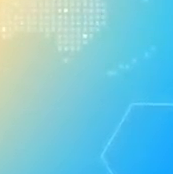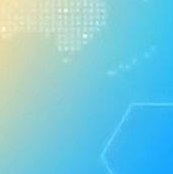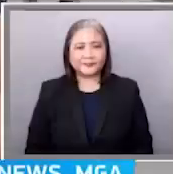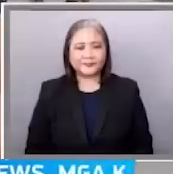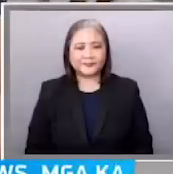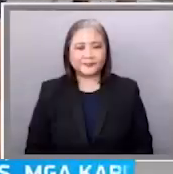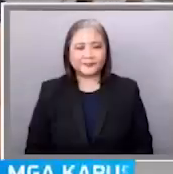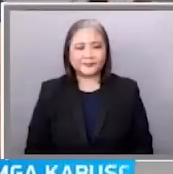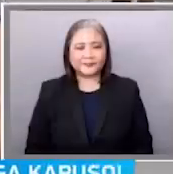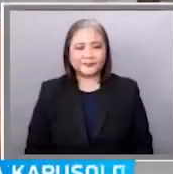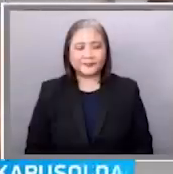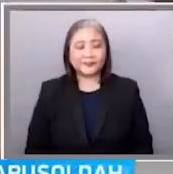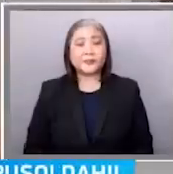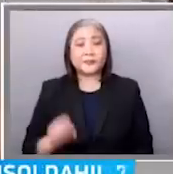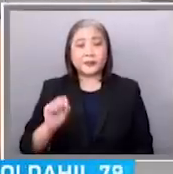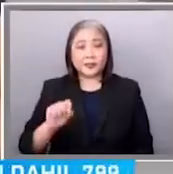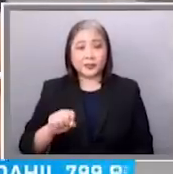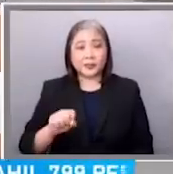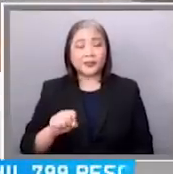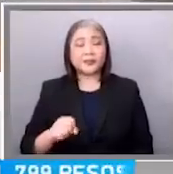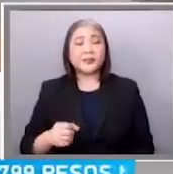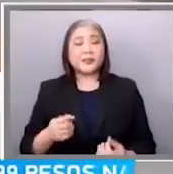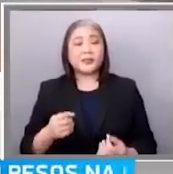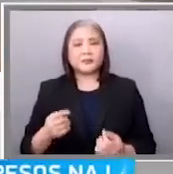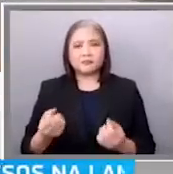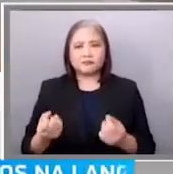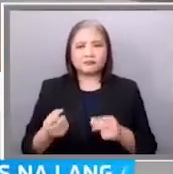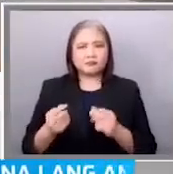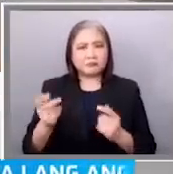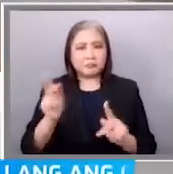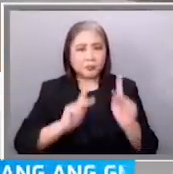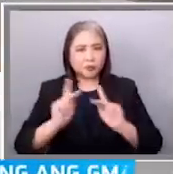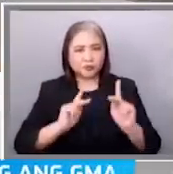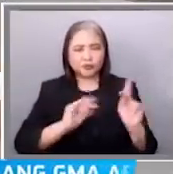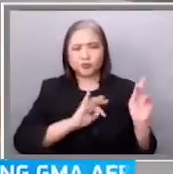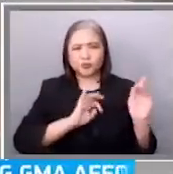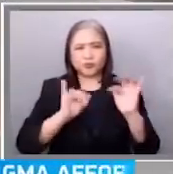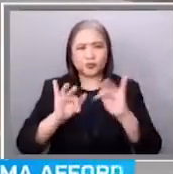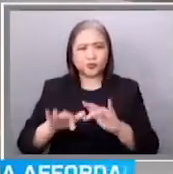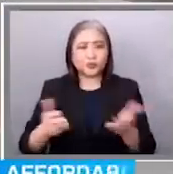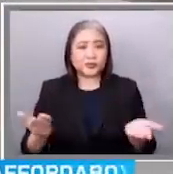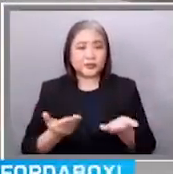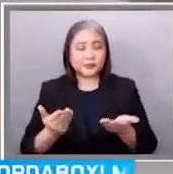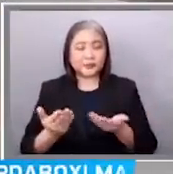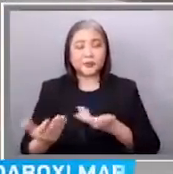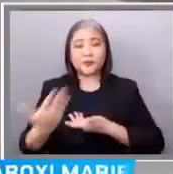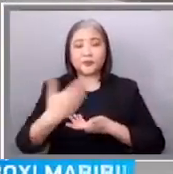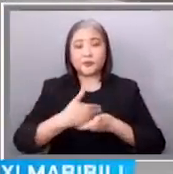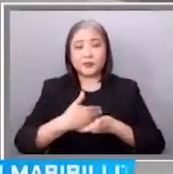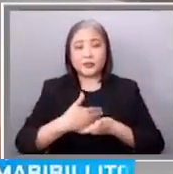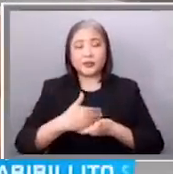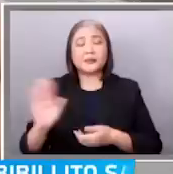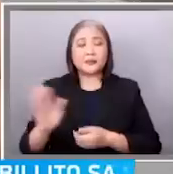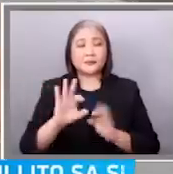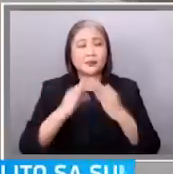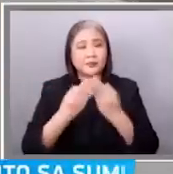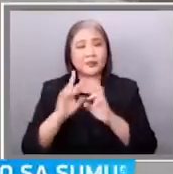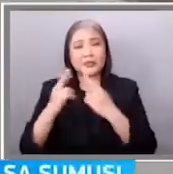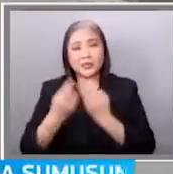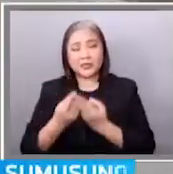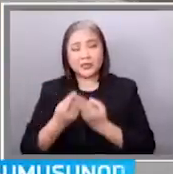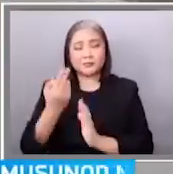Yes, Rafi, unti-unti na ngang nagsisidatingan itong mga tao na bumibisita sa kanilang mga yumaong mahal sa buhay dito sa Mandaue City